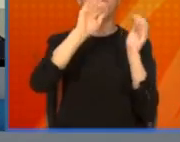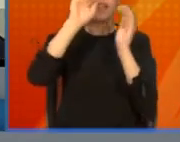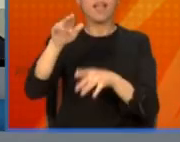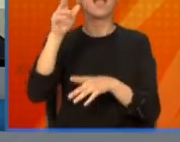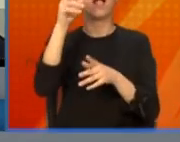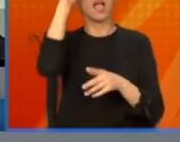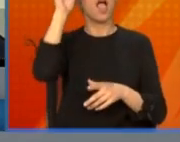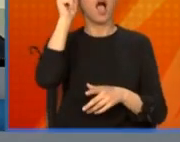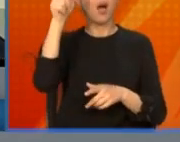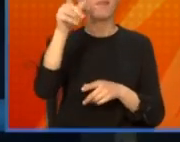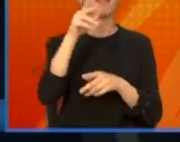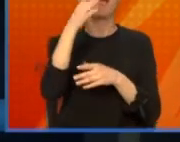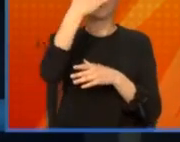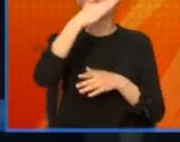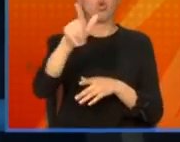tehdit ediyorlar.